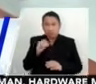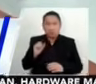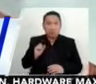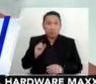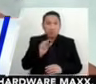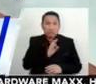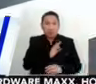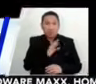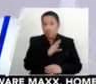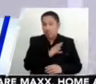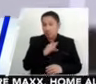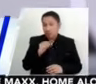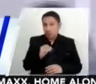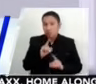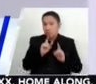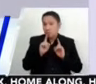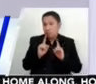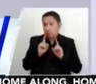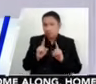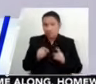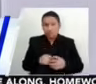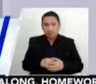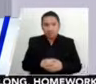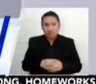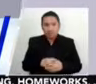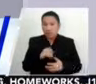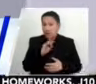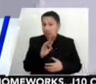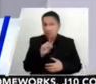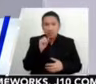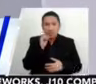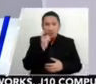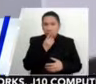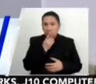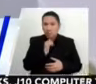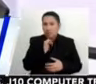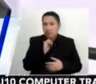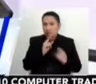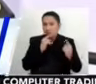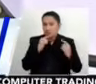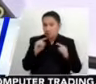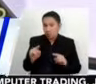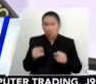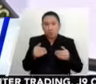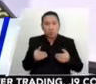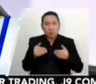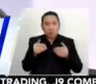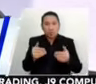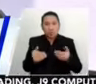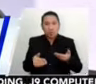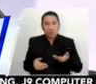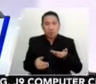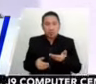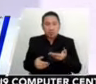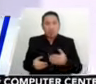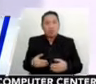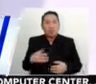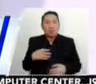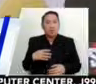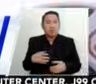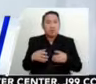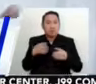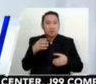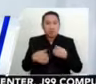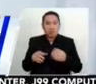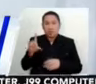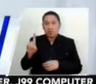mga dumalo dito. Kung hindi raw sisipot si Duterte sa pagdinig, itutuloy pa rin nila ang paghahain ng reklamo sa Department of Justice. We